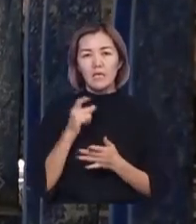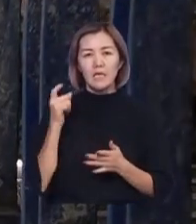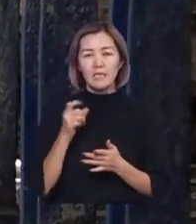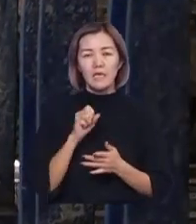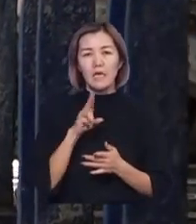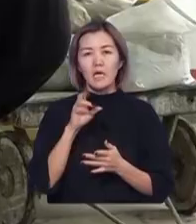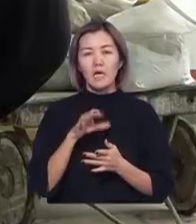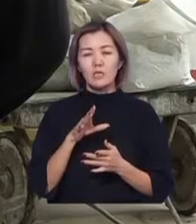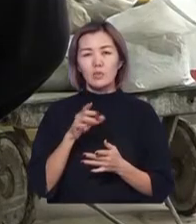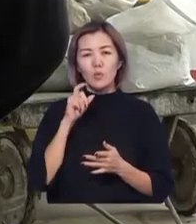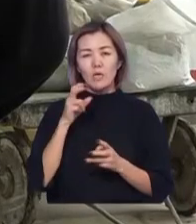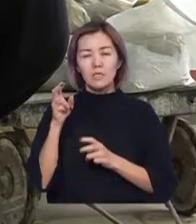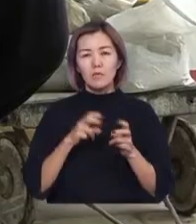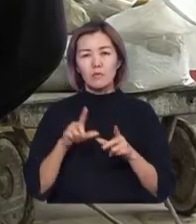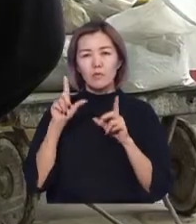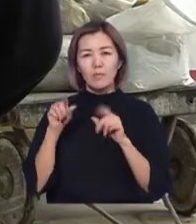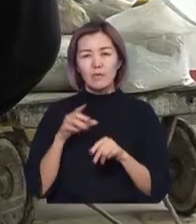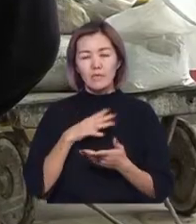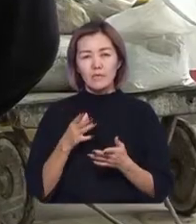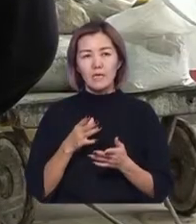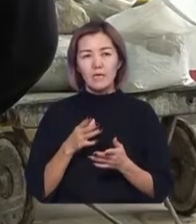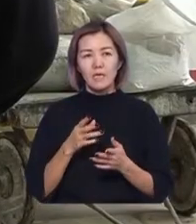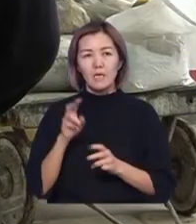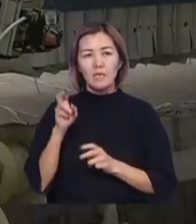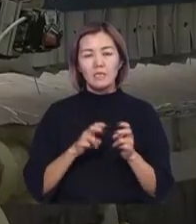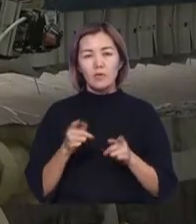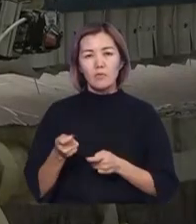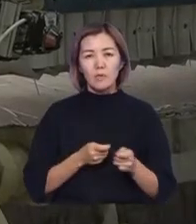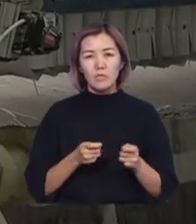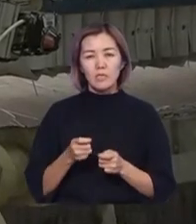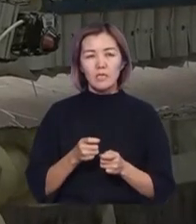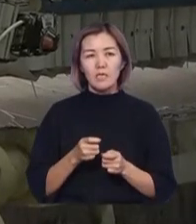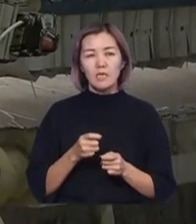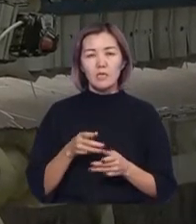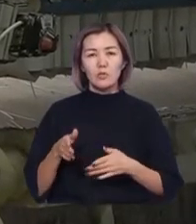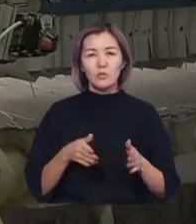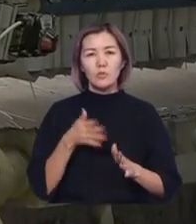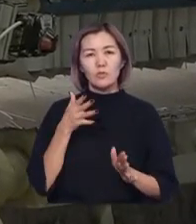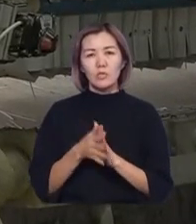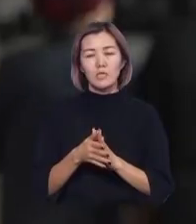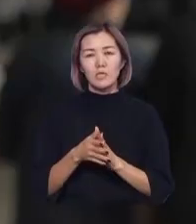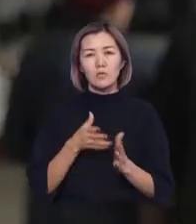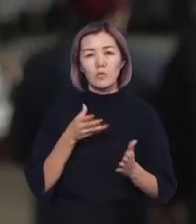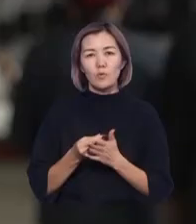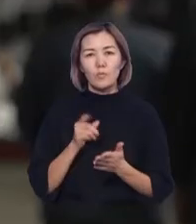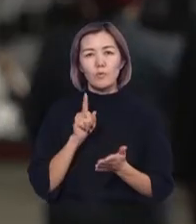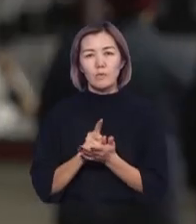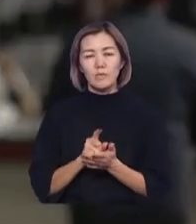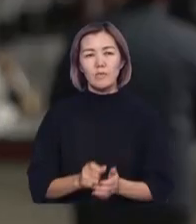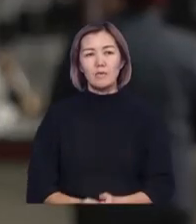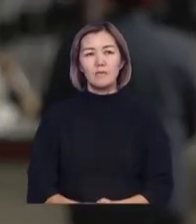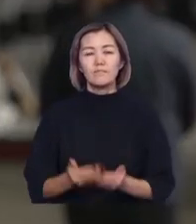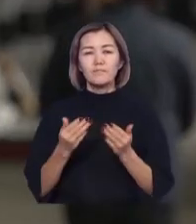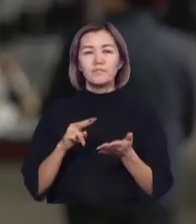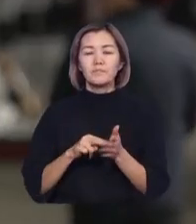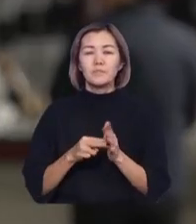ақсу қант зауытына тасымалдауға мәжбүр. Осы орайда зауыт басшылығы шаруалардың жол шығынын өтеп беруге міндетті. Биылғы жылға қойған